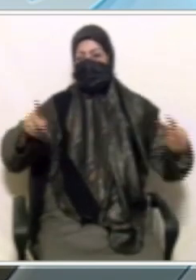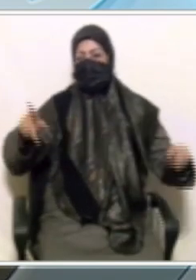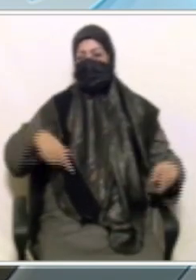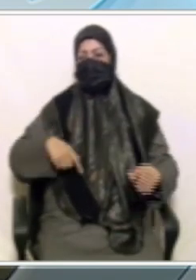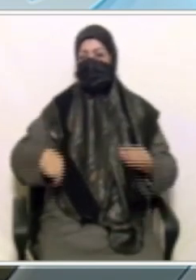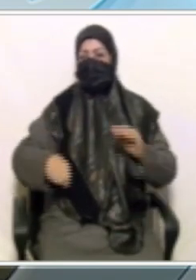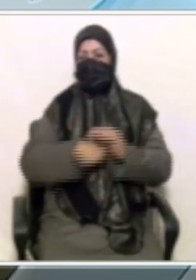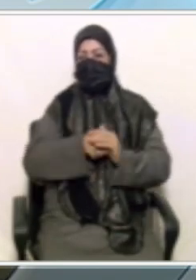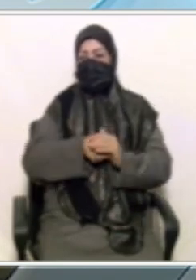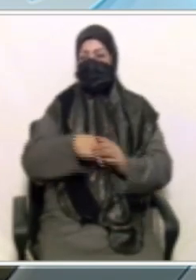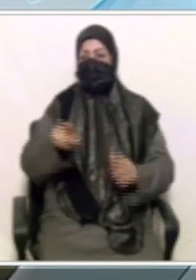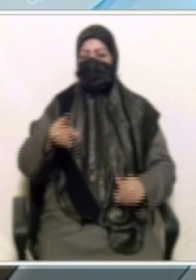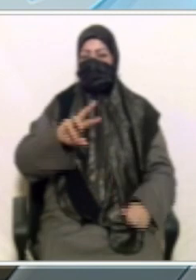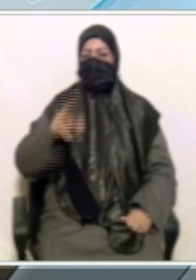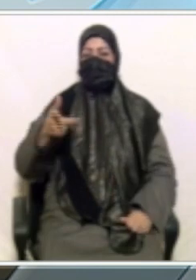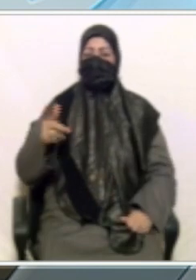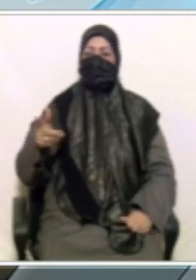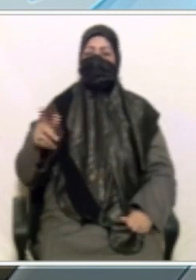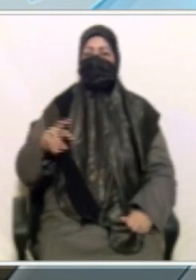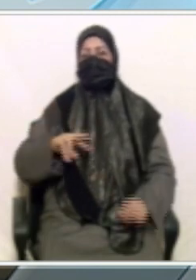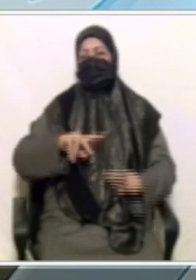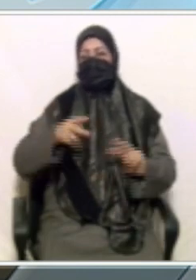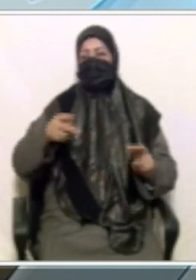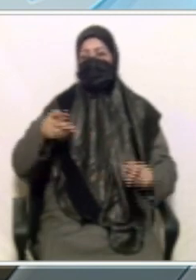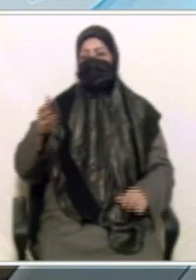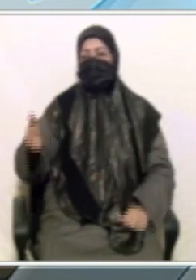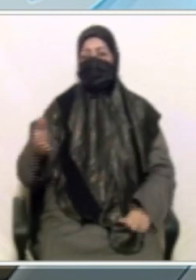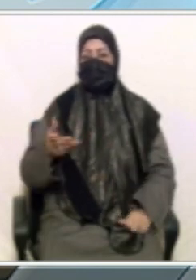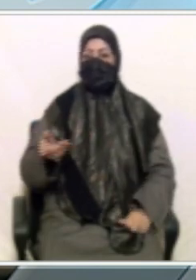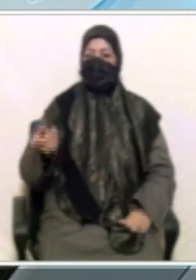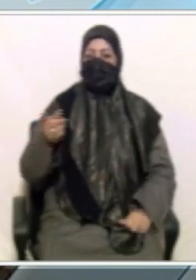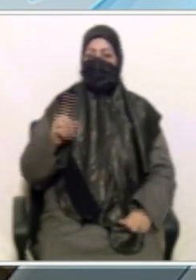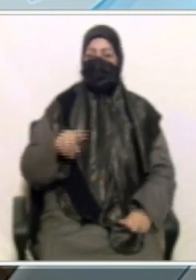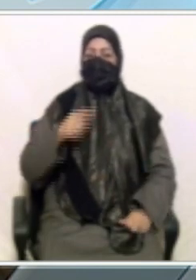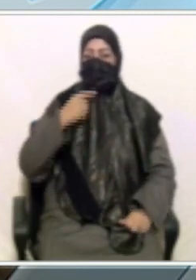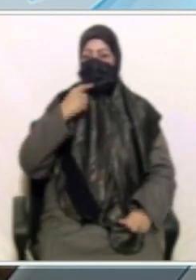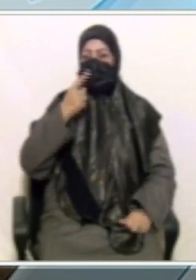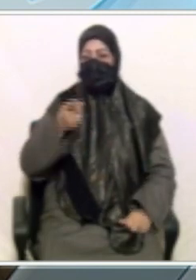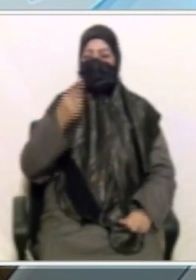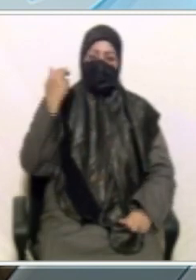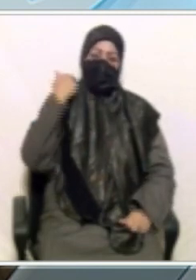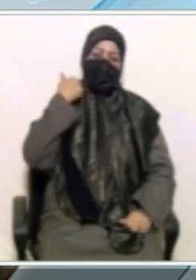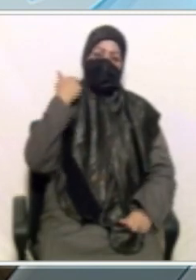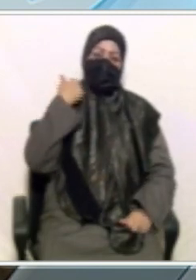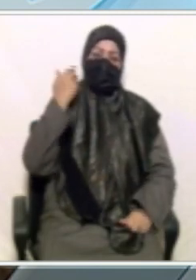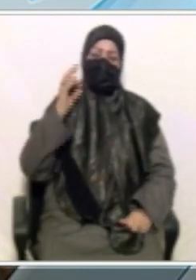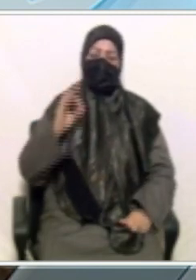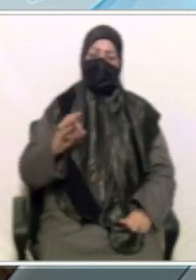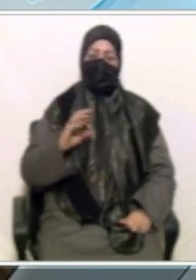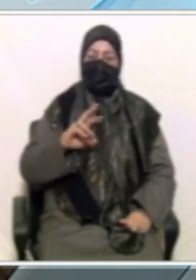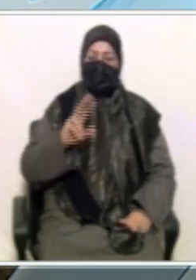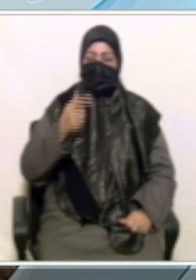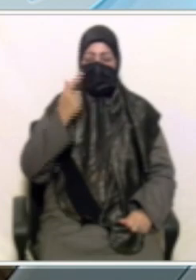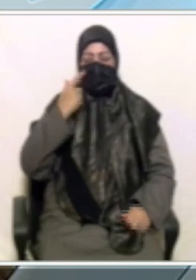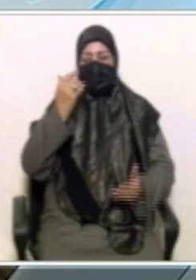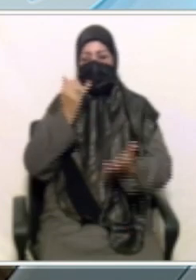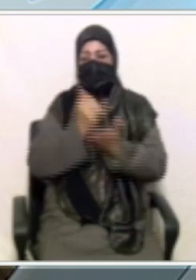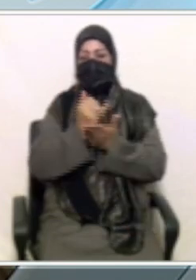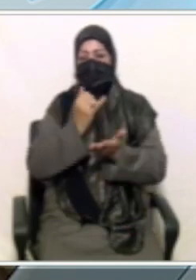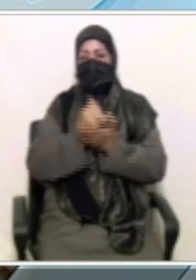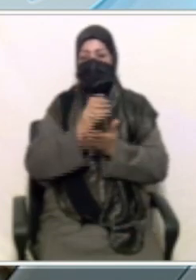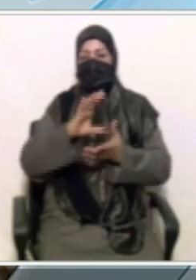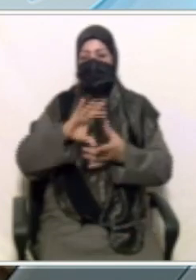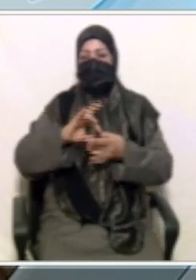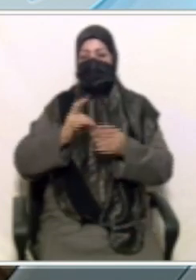هذا تزوير وغش، وهذا حرام عليك أخي الكريم، أنت مسؤول عن هذه الجمعية، إذن عليك أن تسدد